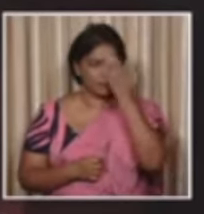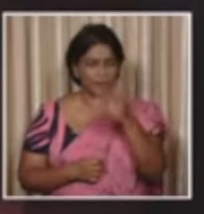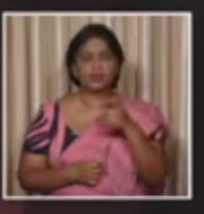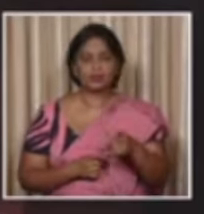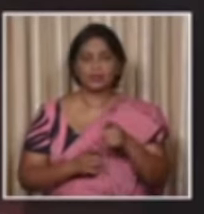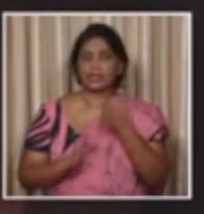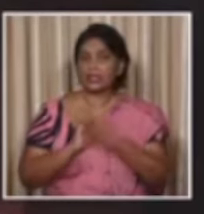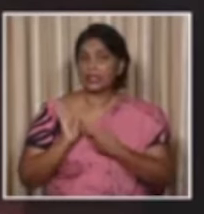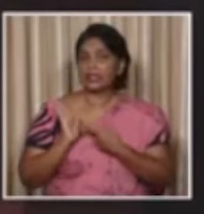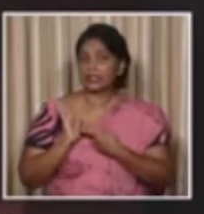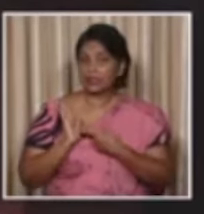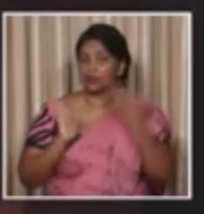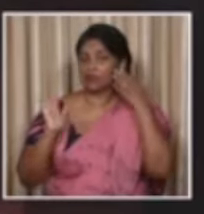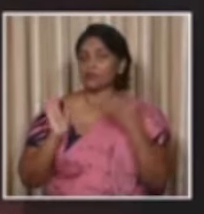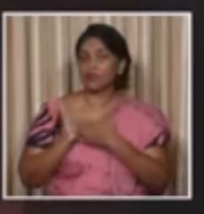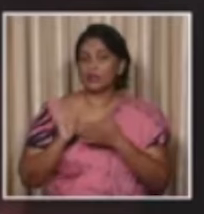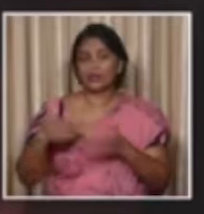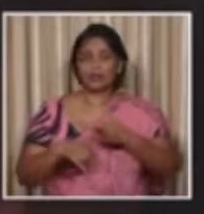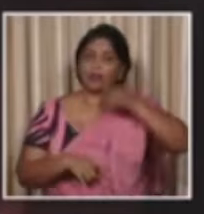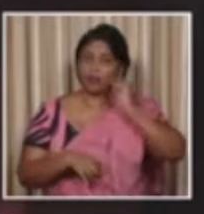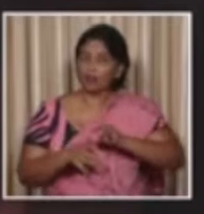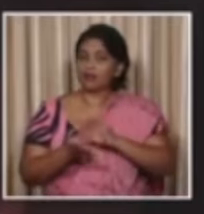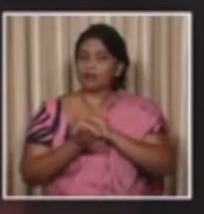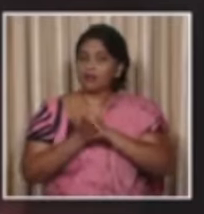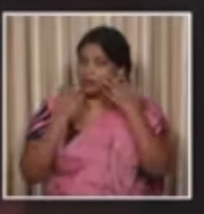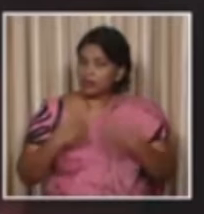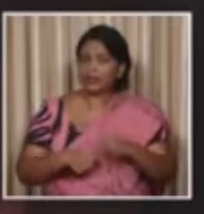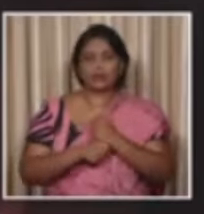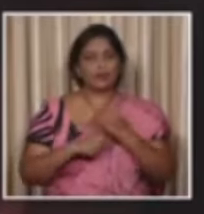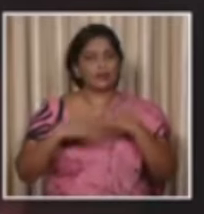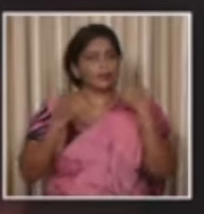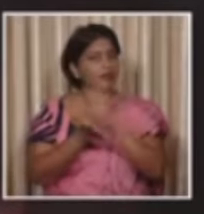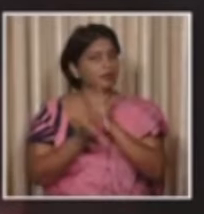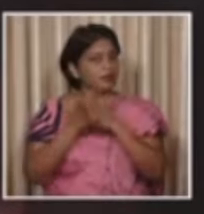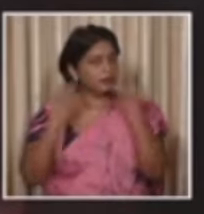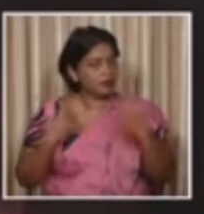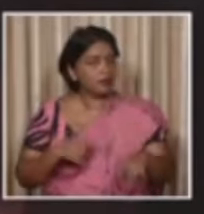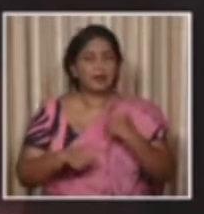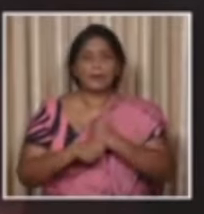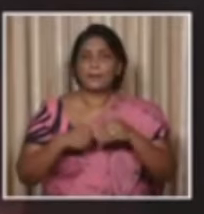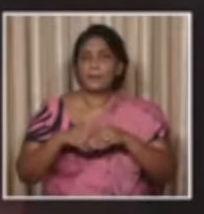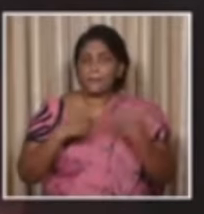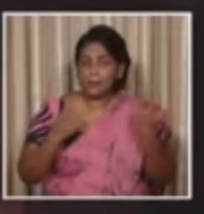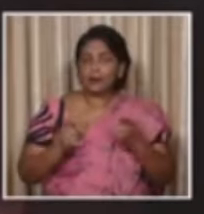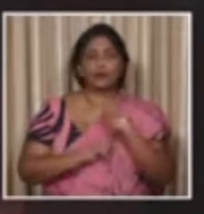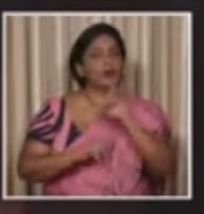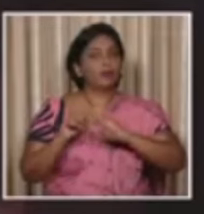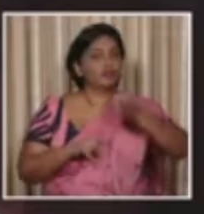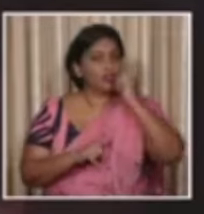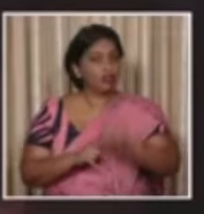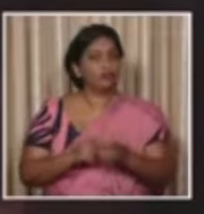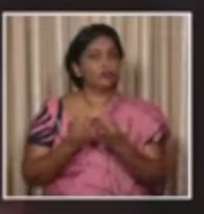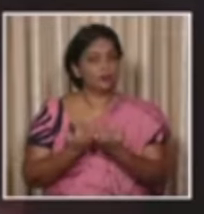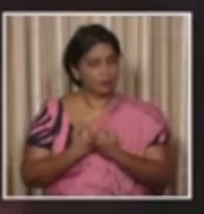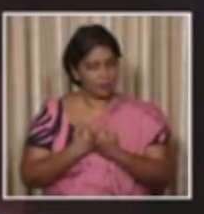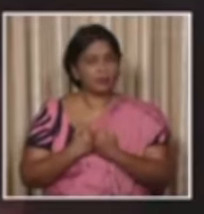කරුණාකරලා පරාටේ නීතිය පිළිබඳව කැබිනට් තීන්දුවක් අරගත්තා නම්, ගැසට් පත්‍රයක් ගැහුවා නම්, ගැසට් පත්‍රයට පාර්ලිමේන්තුවේ අනුමැතියක්